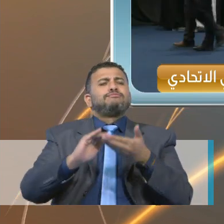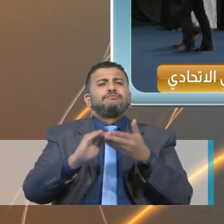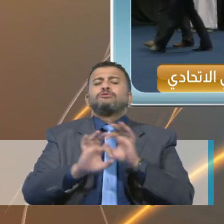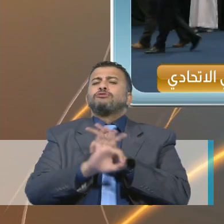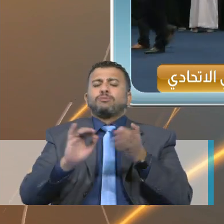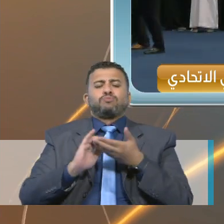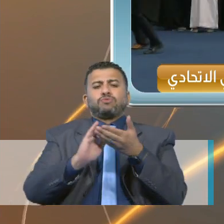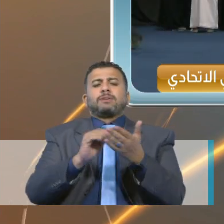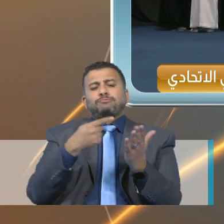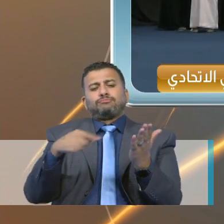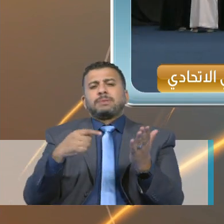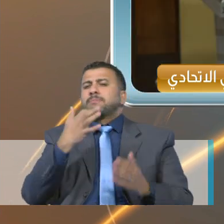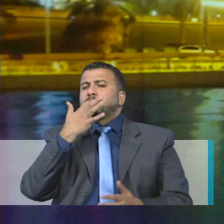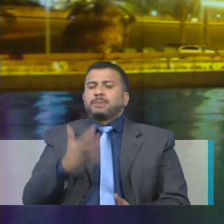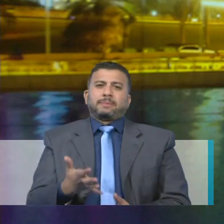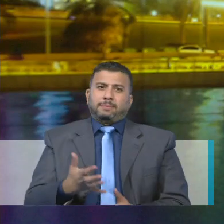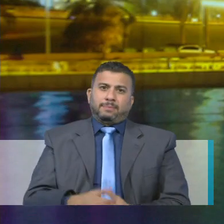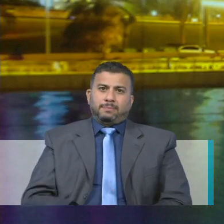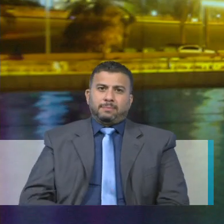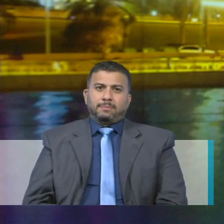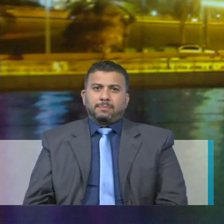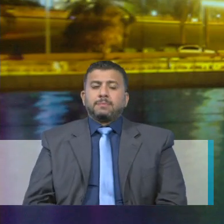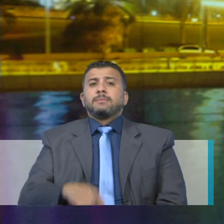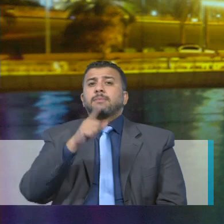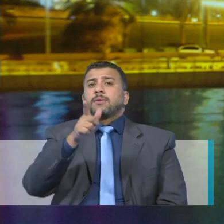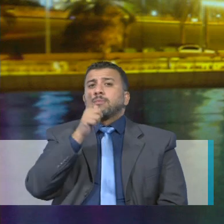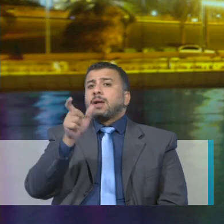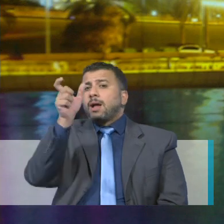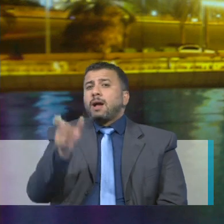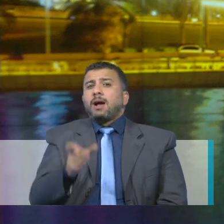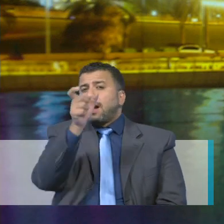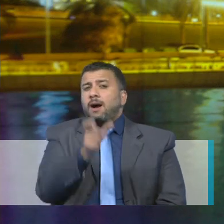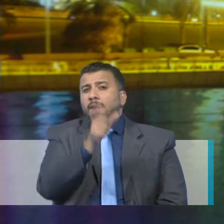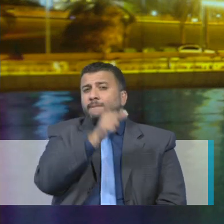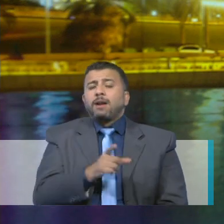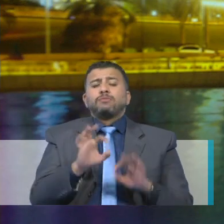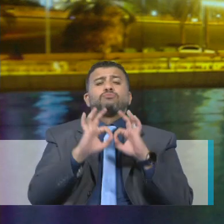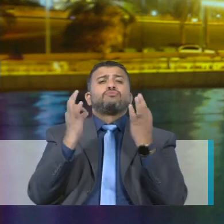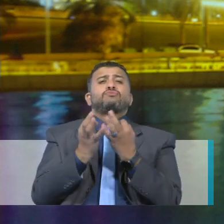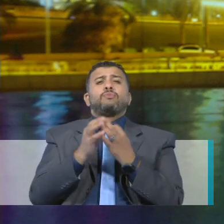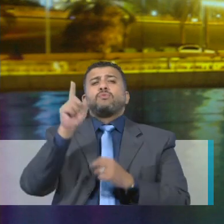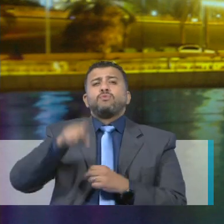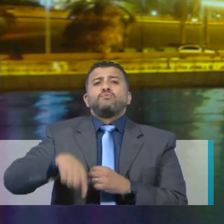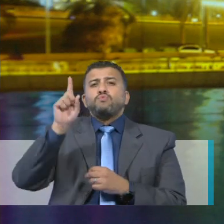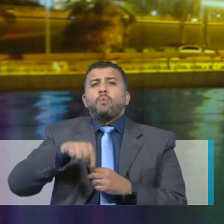للناخب. نعم، جميل. رسالة توجهها لأفراد المجتمع مع قرب الحدث واليوم